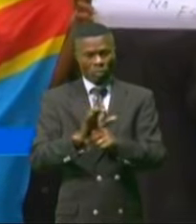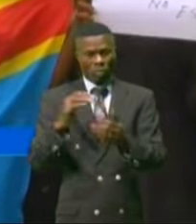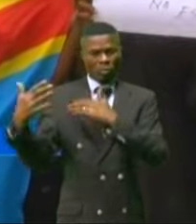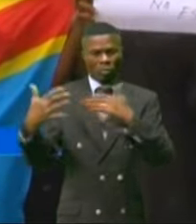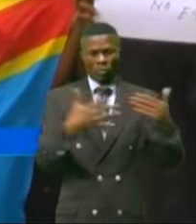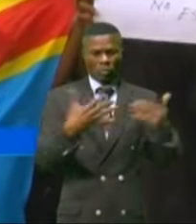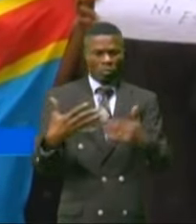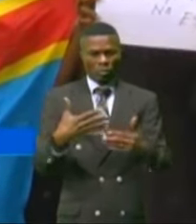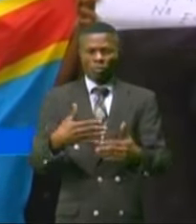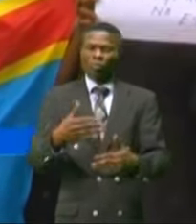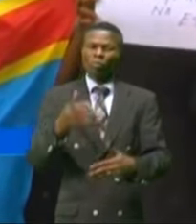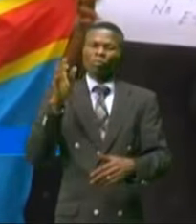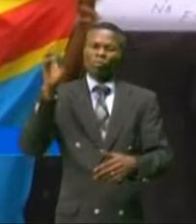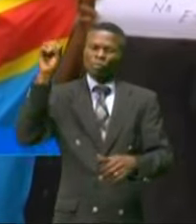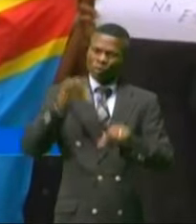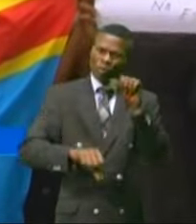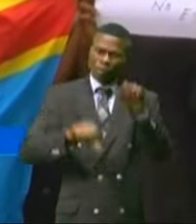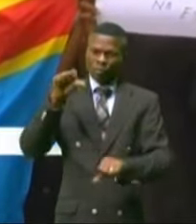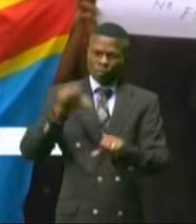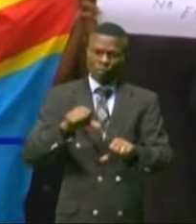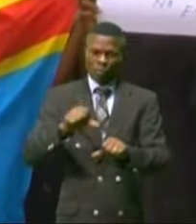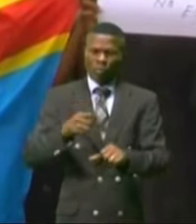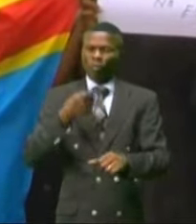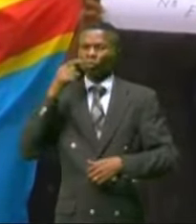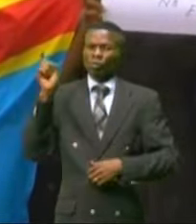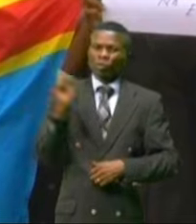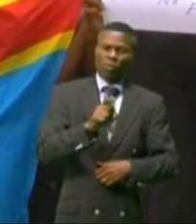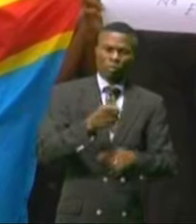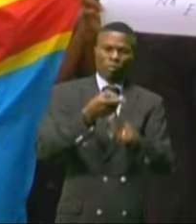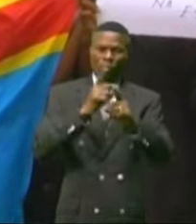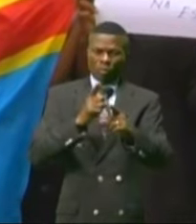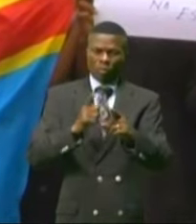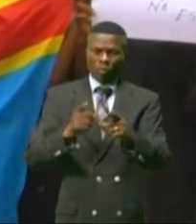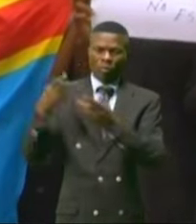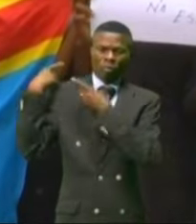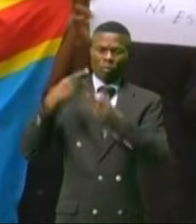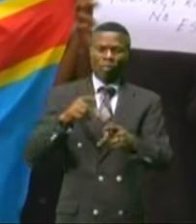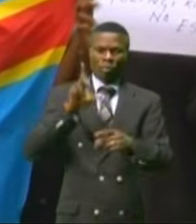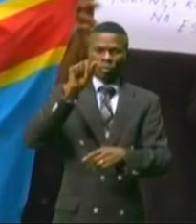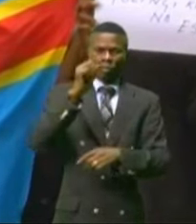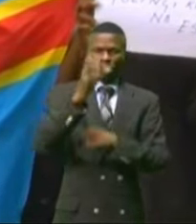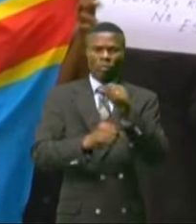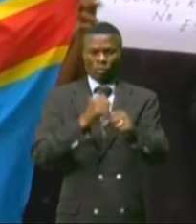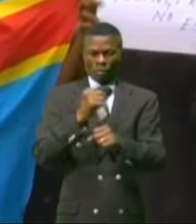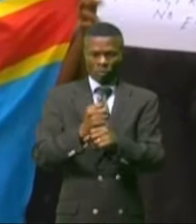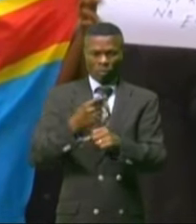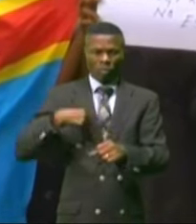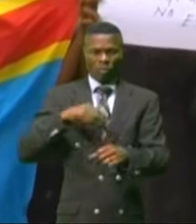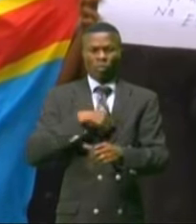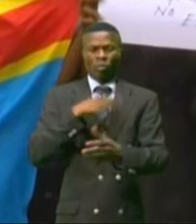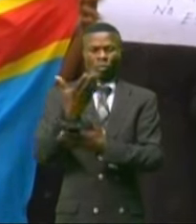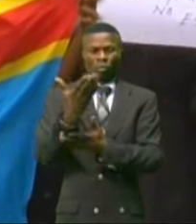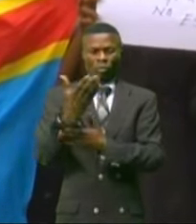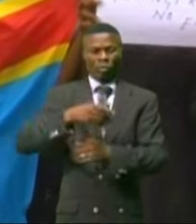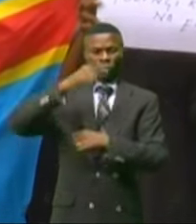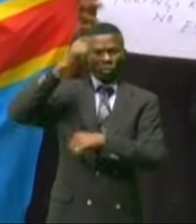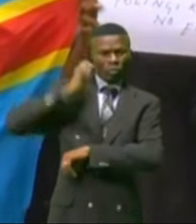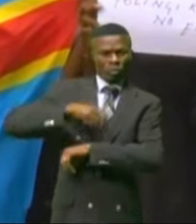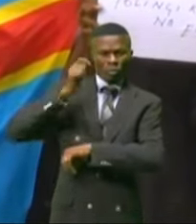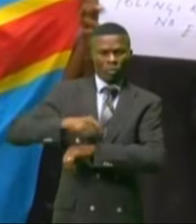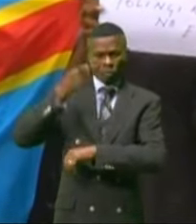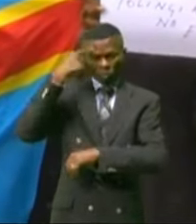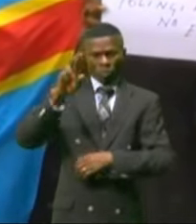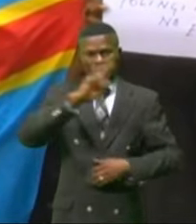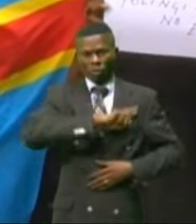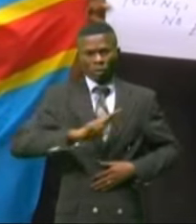guerre injuste qui nous a été imposée depuis des décennies. Nous demandons la justice pour la